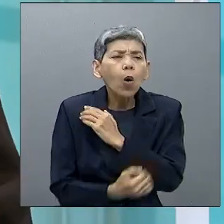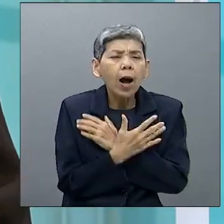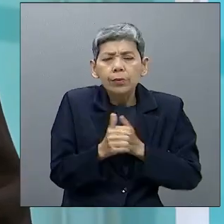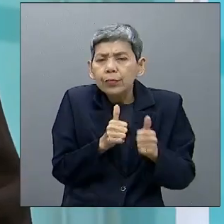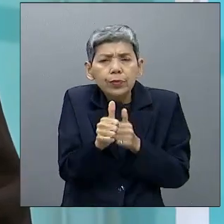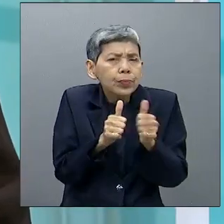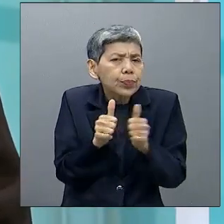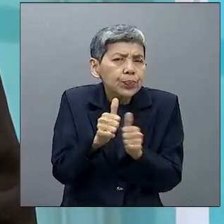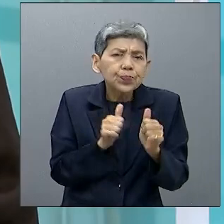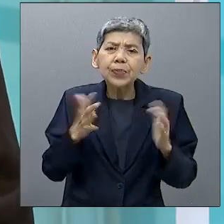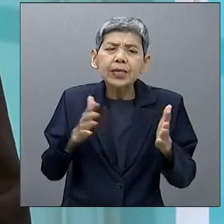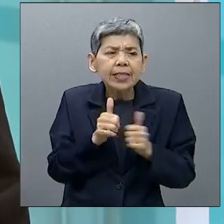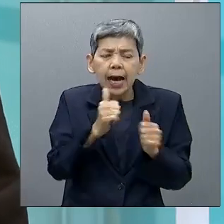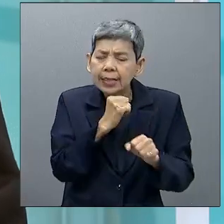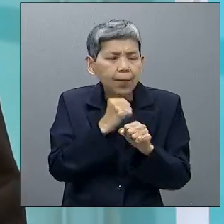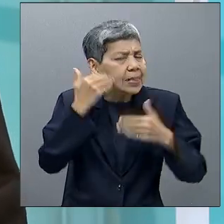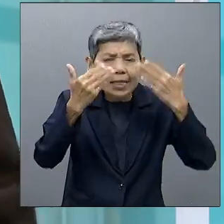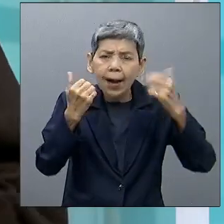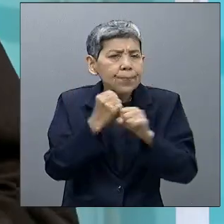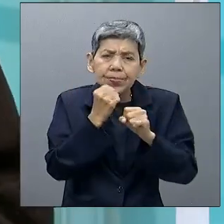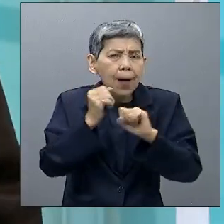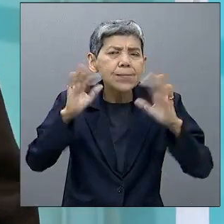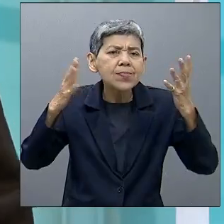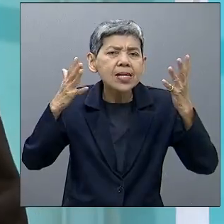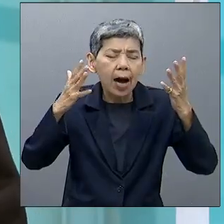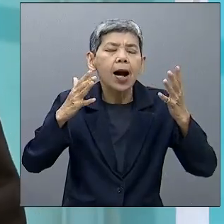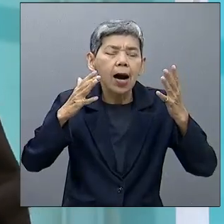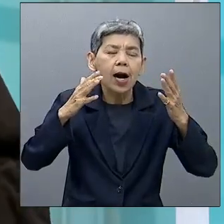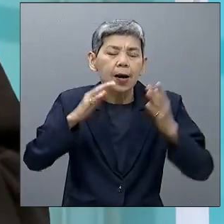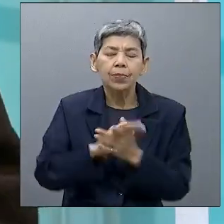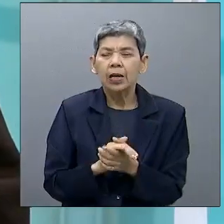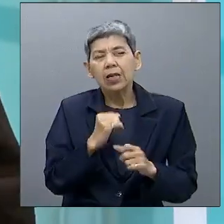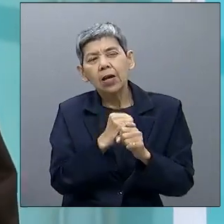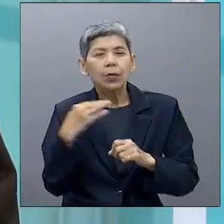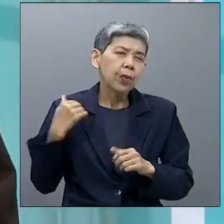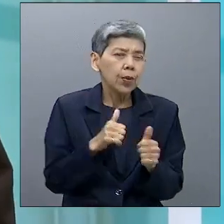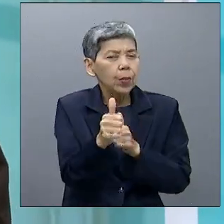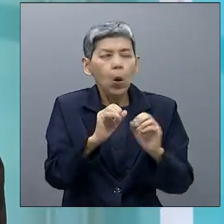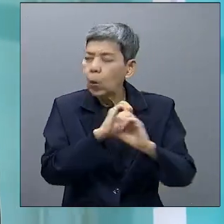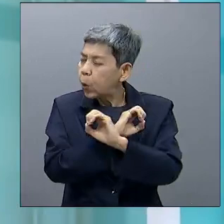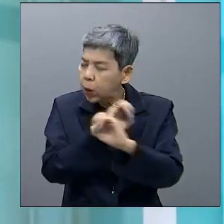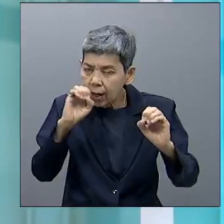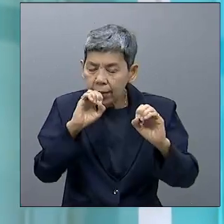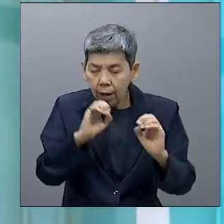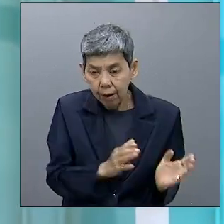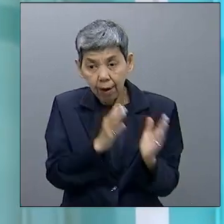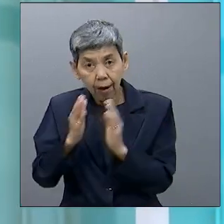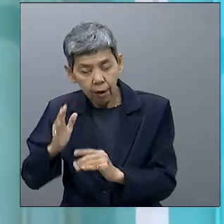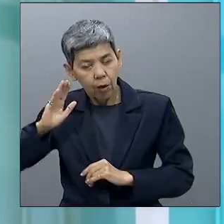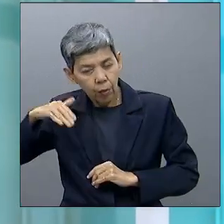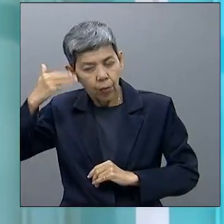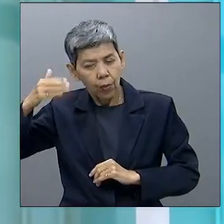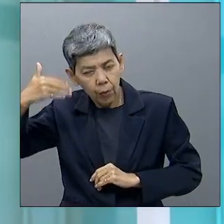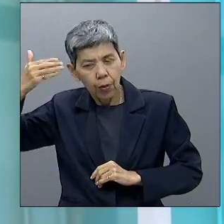จะได้ทำกิจกรรมสันทนาการแบบนี้หรือว่ากิจกรรมการแข่งขันแบบนี้แต่ว่าพอวันเวลาผ่าน